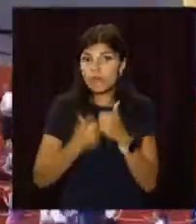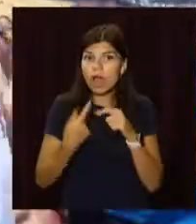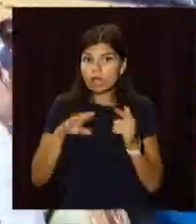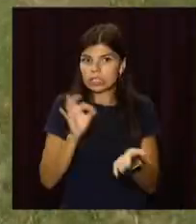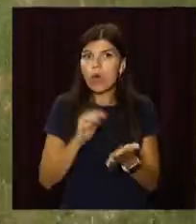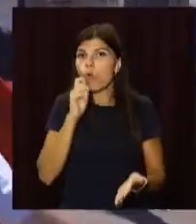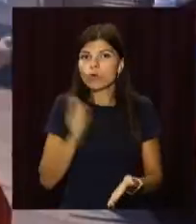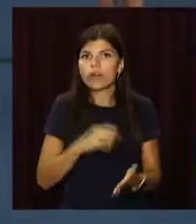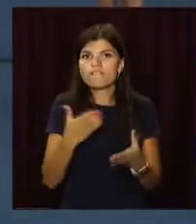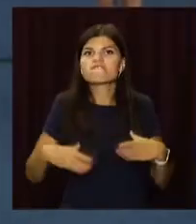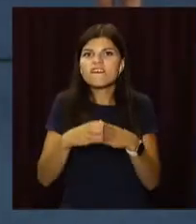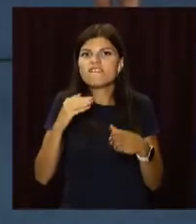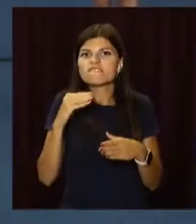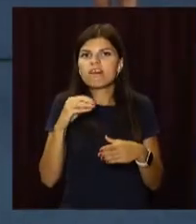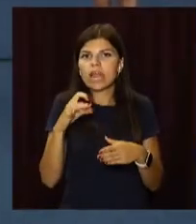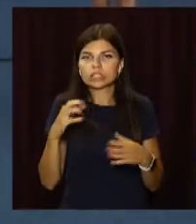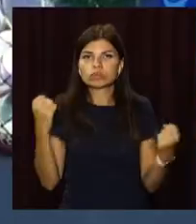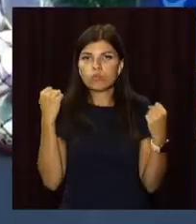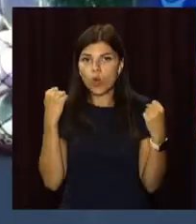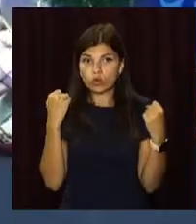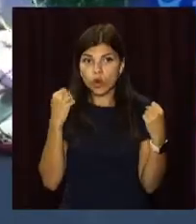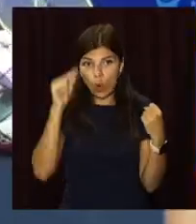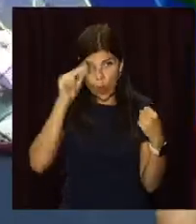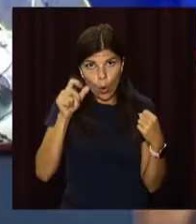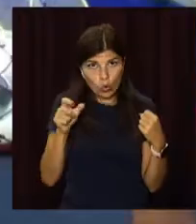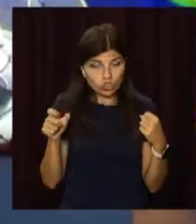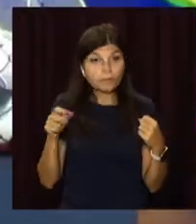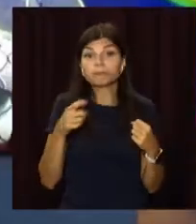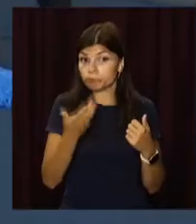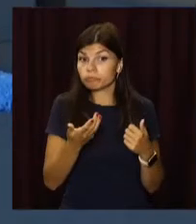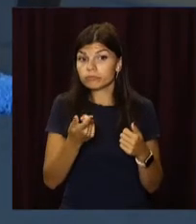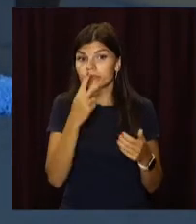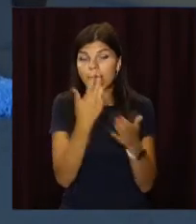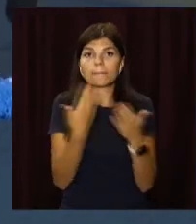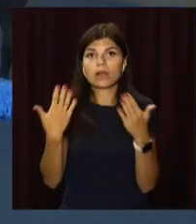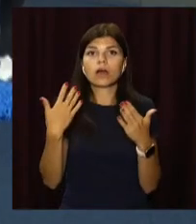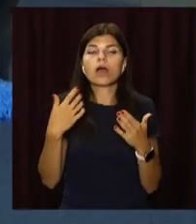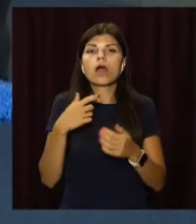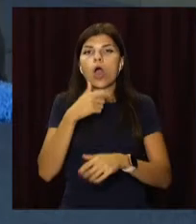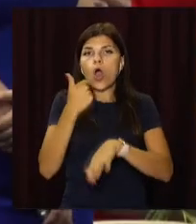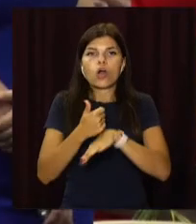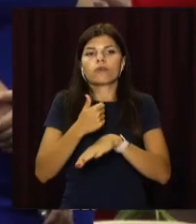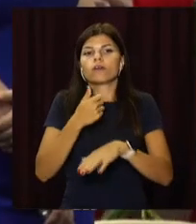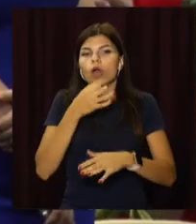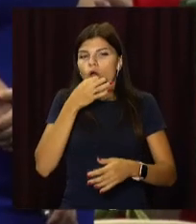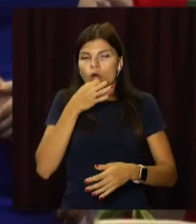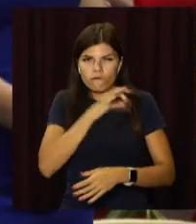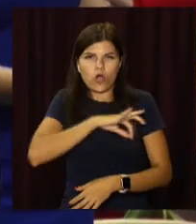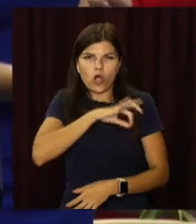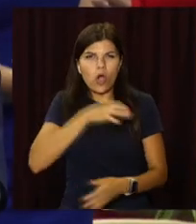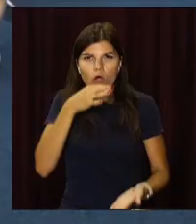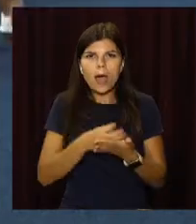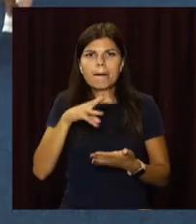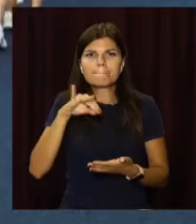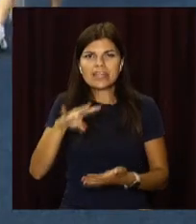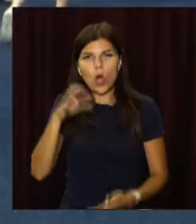федерації учнівського спорту. На урочистостях з нагоди презентації побували голова Комітету з фізичного виховання та спорту Міносвіти Вадим